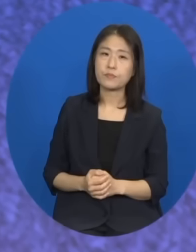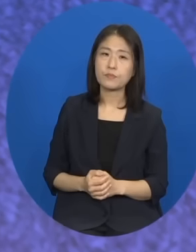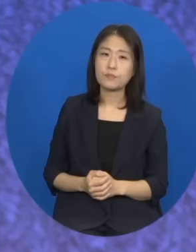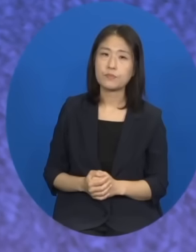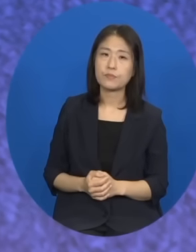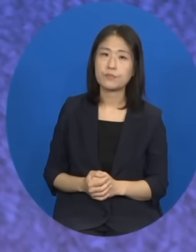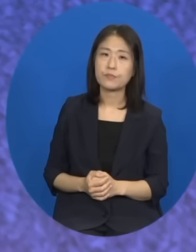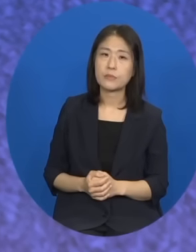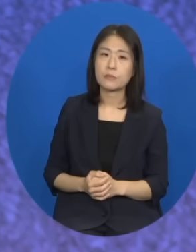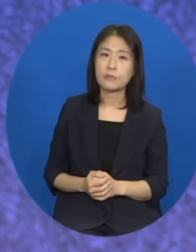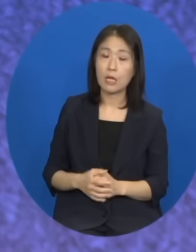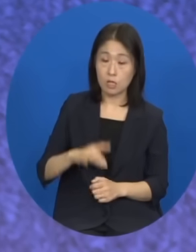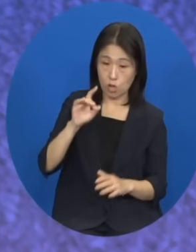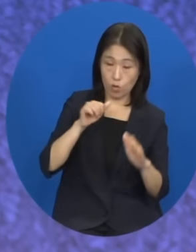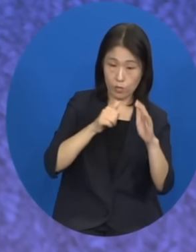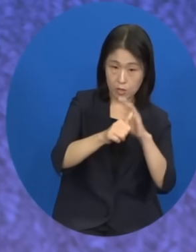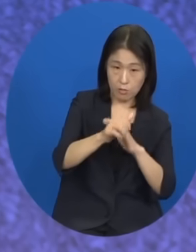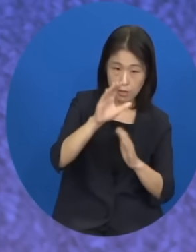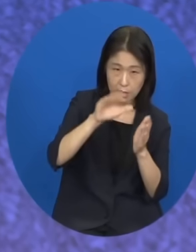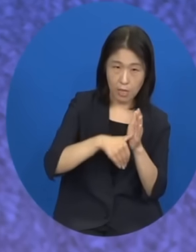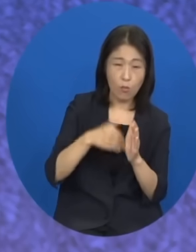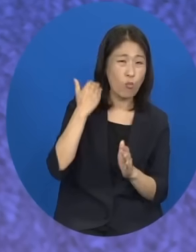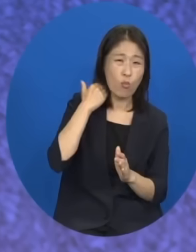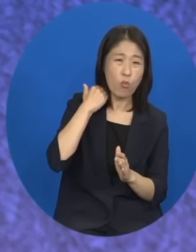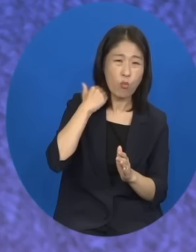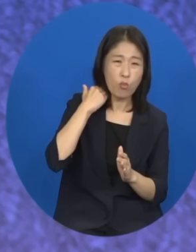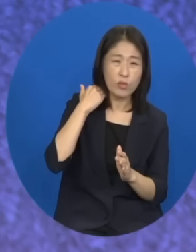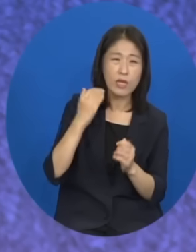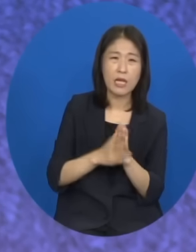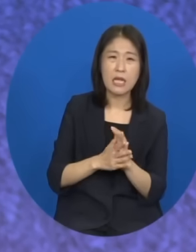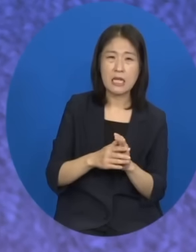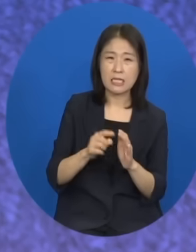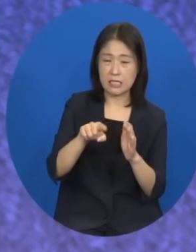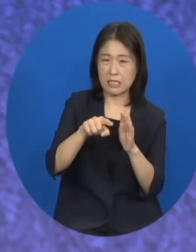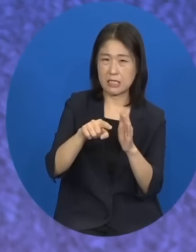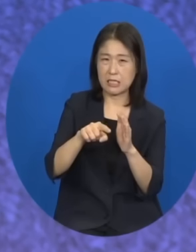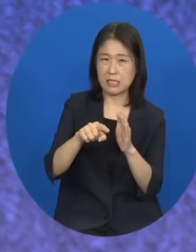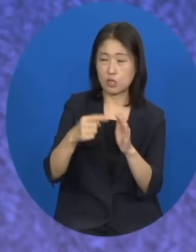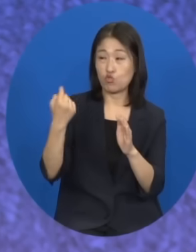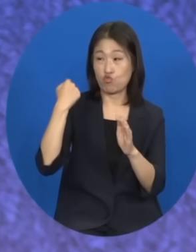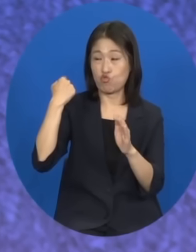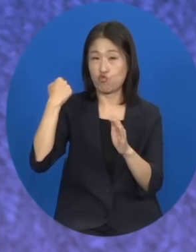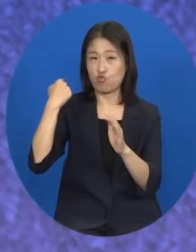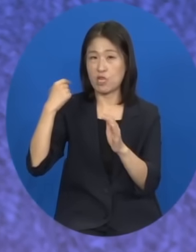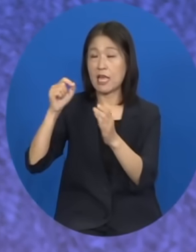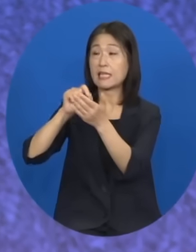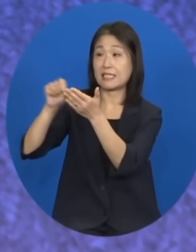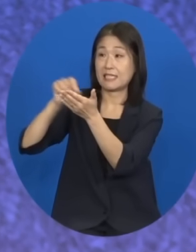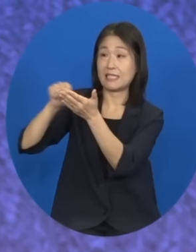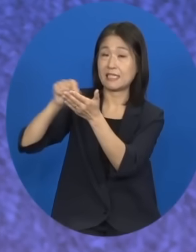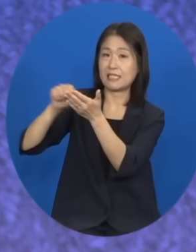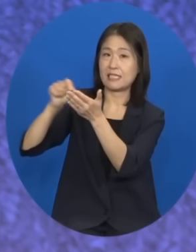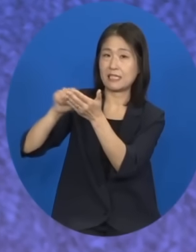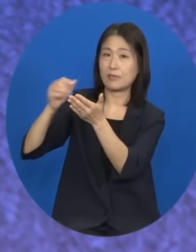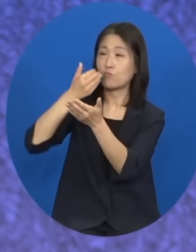때는 보지 못했어요. 그 뒤편에 이반 로버츠가 친필로 쓴 글을